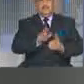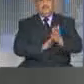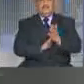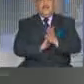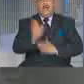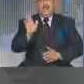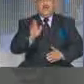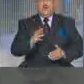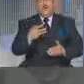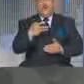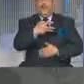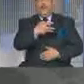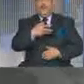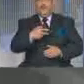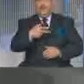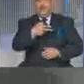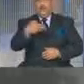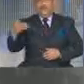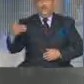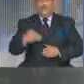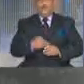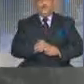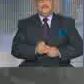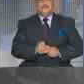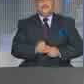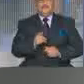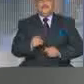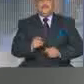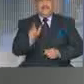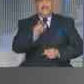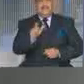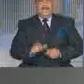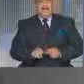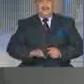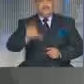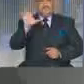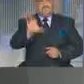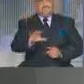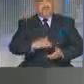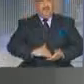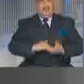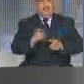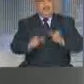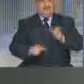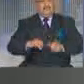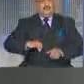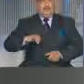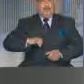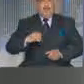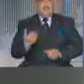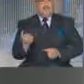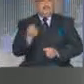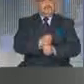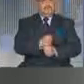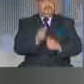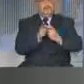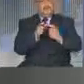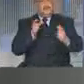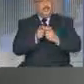أورو. المشروع ثمرة شراكة تونسية إيطالية يسعى لتذليل صعوبات التمويل للباعثين الشبان في